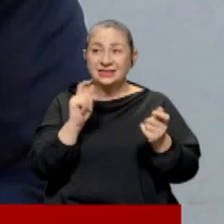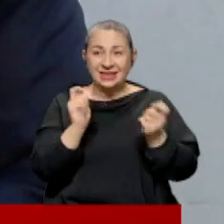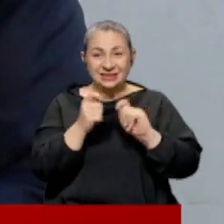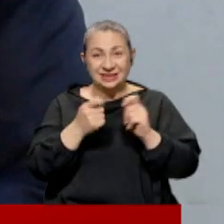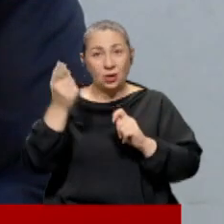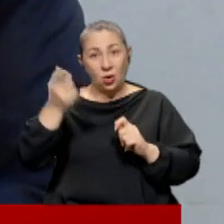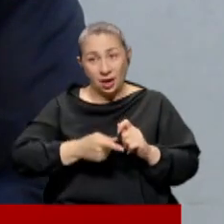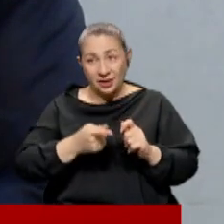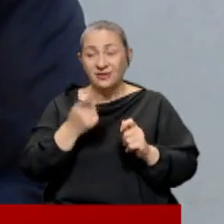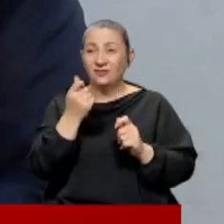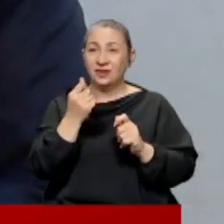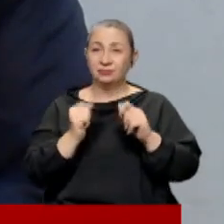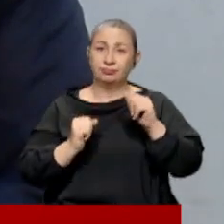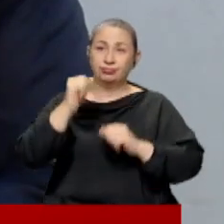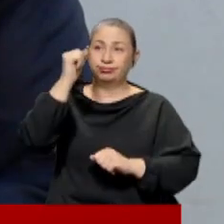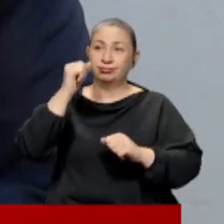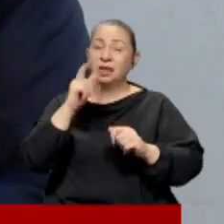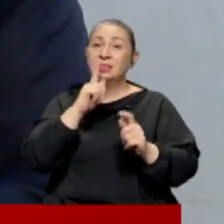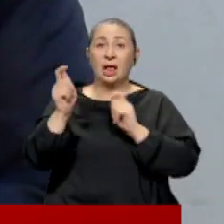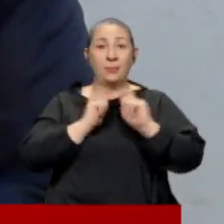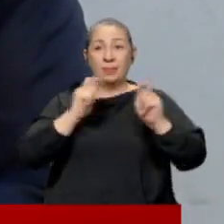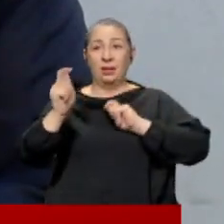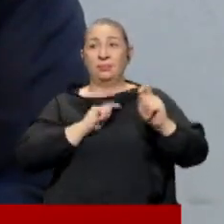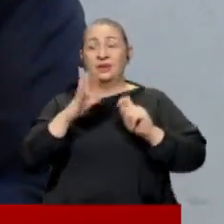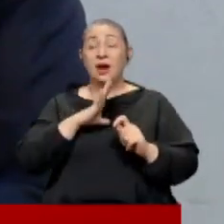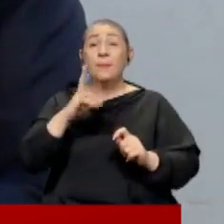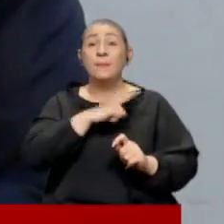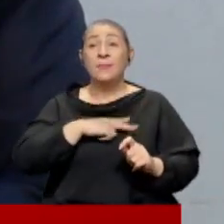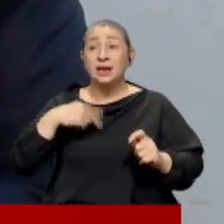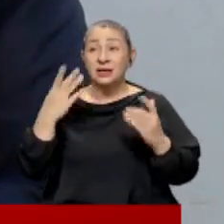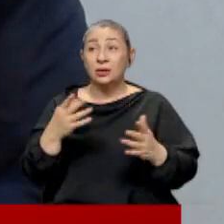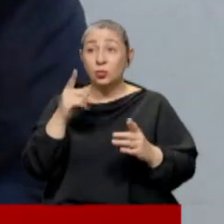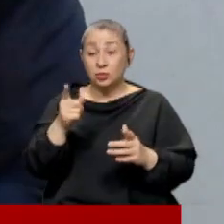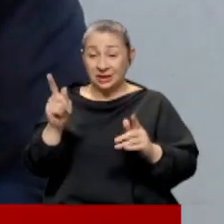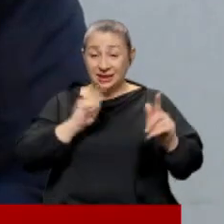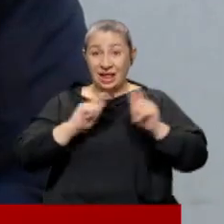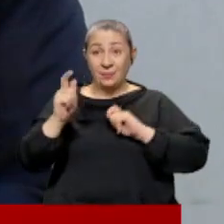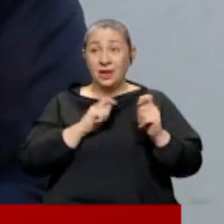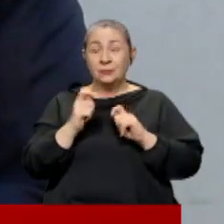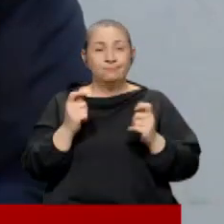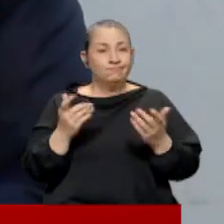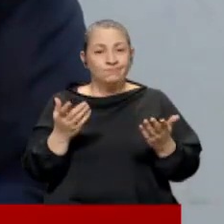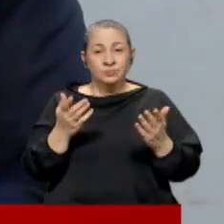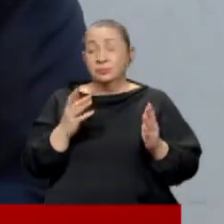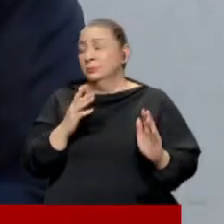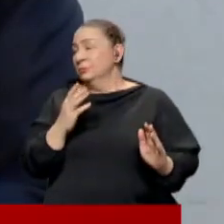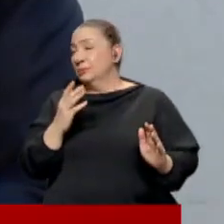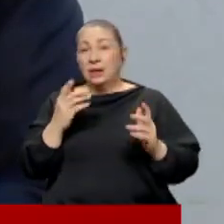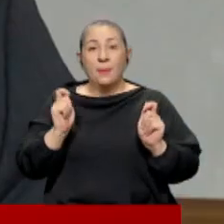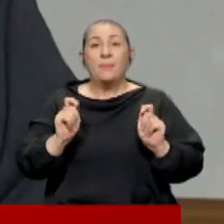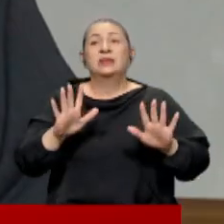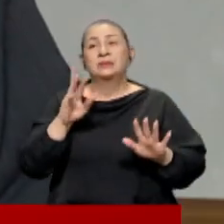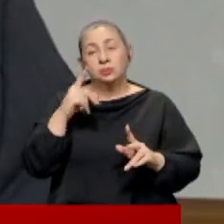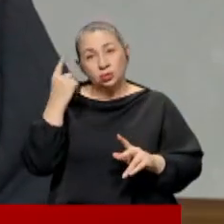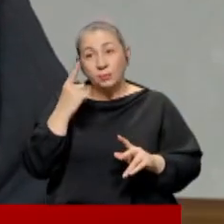değişen oranlarda fiyat artışı talebinde bulundular. Belediye de bu taleplere kayıtsız kalamaz diye